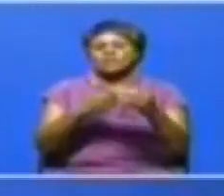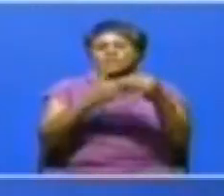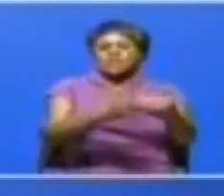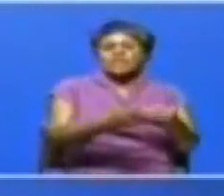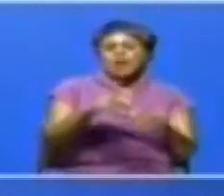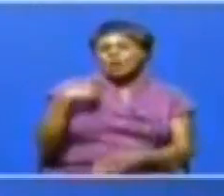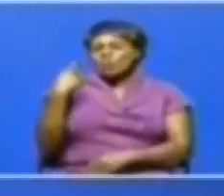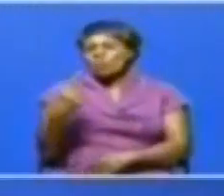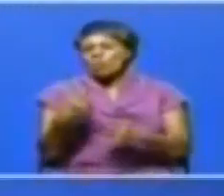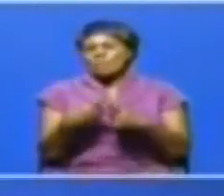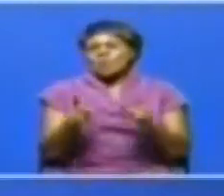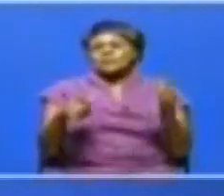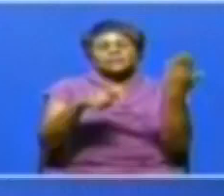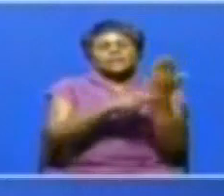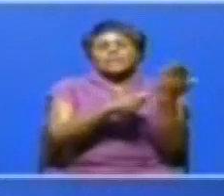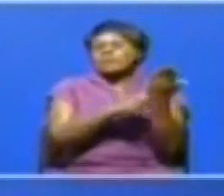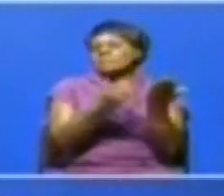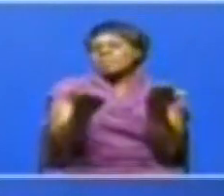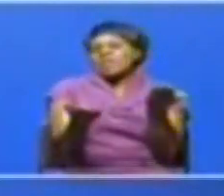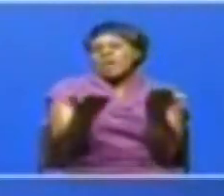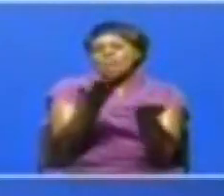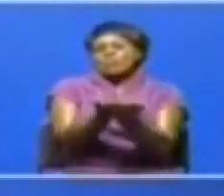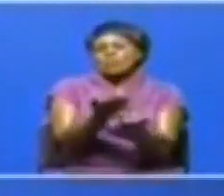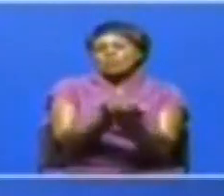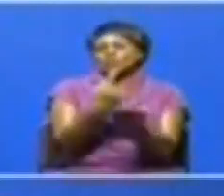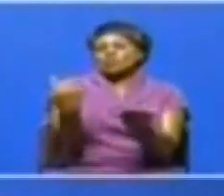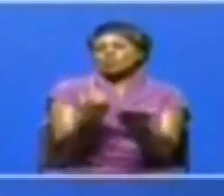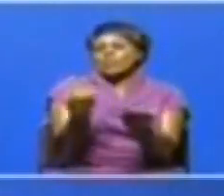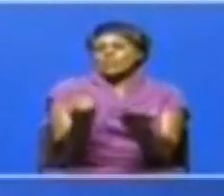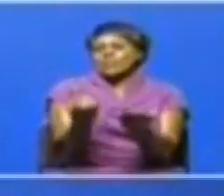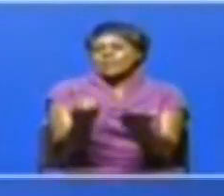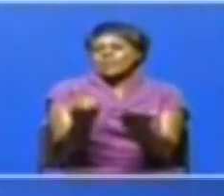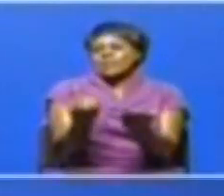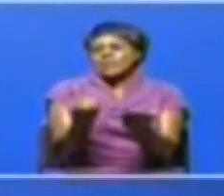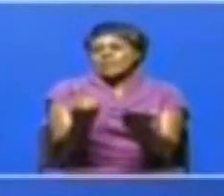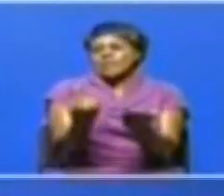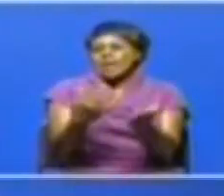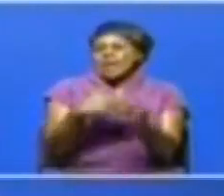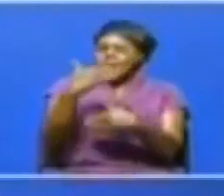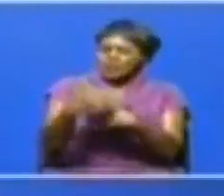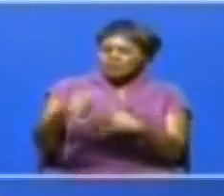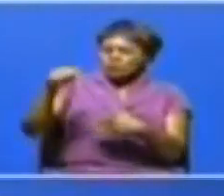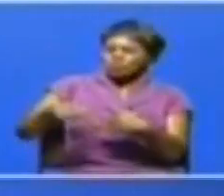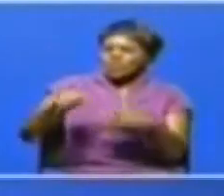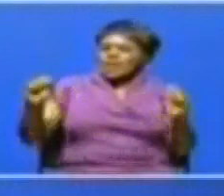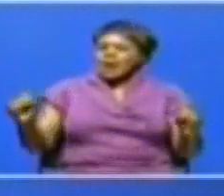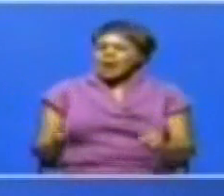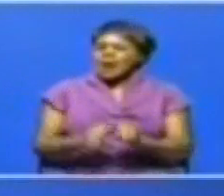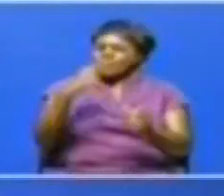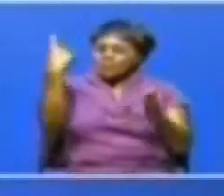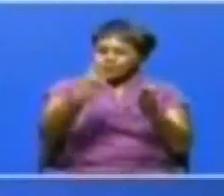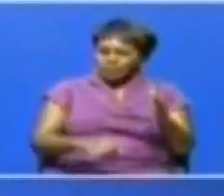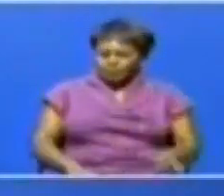walio wachache, lakini tuna yale tu majina ya wale ambao wamependekezwa. Je, shughuli inastahili kuwa nini baada ya leo ambapo spika